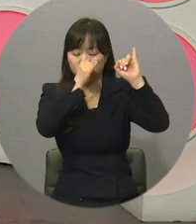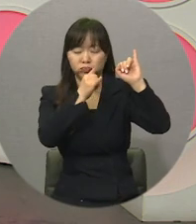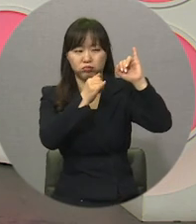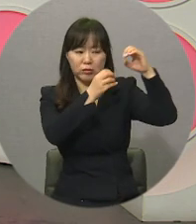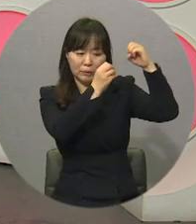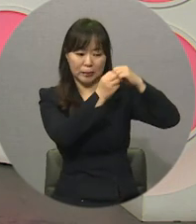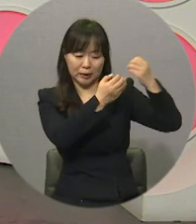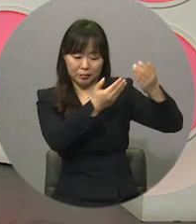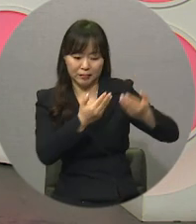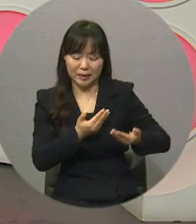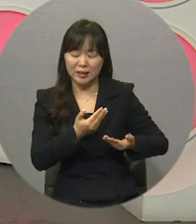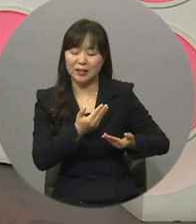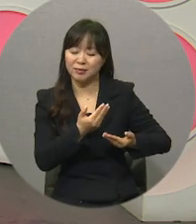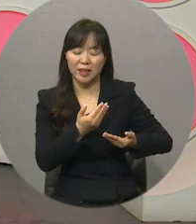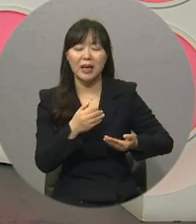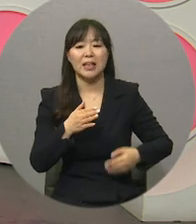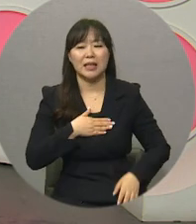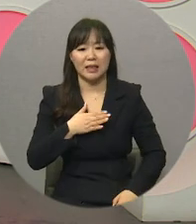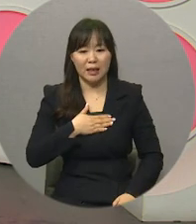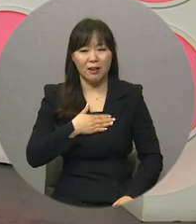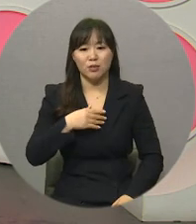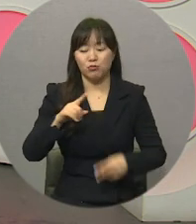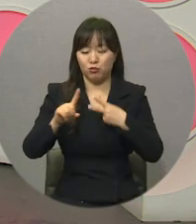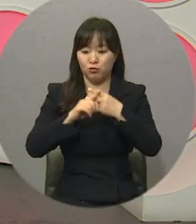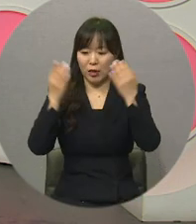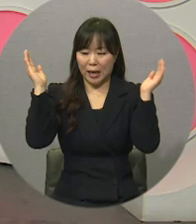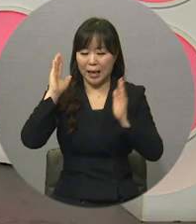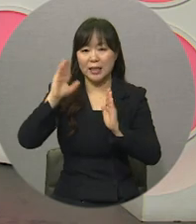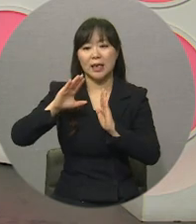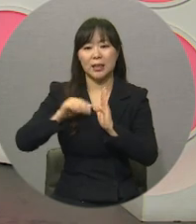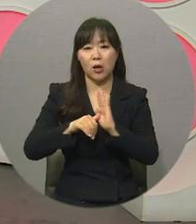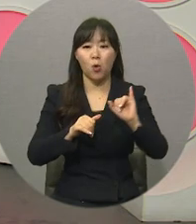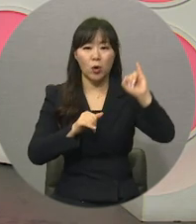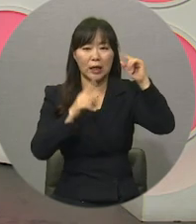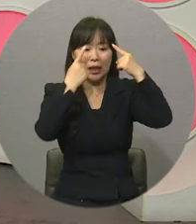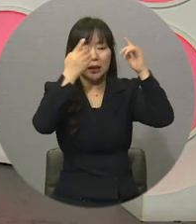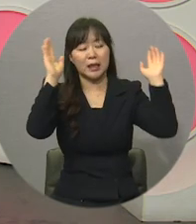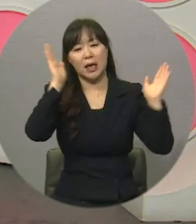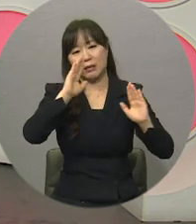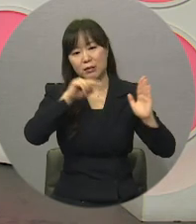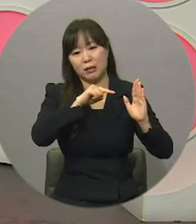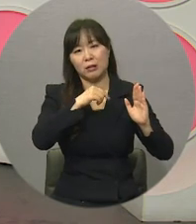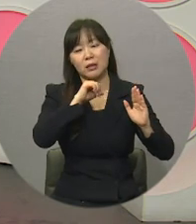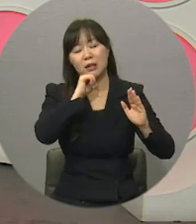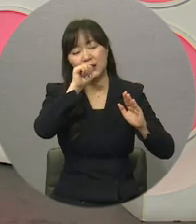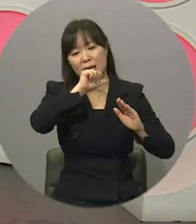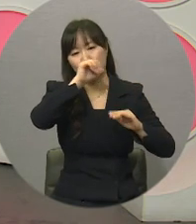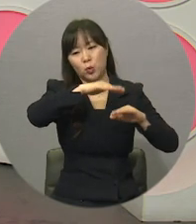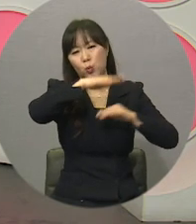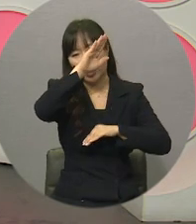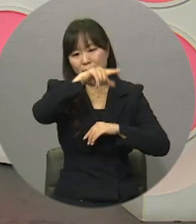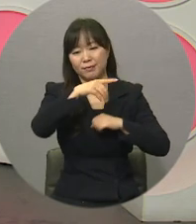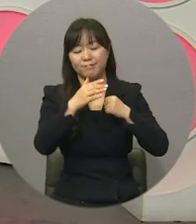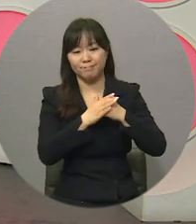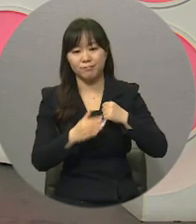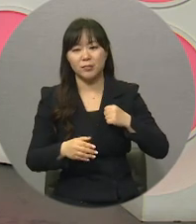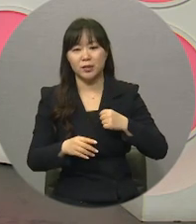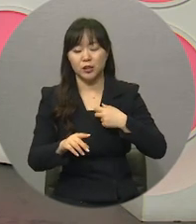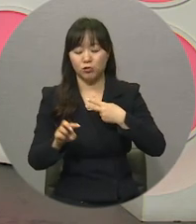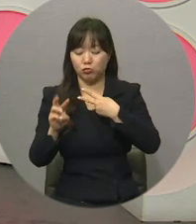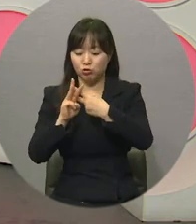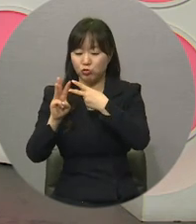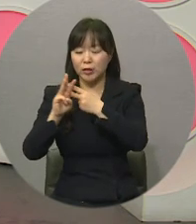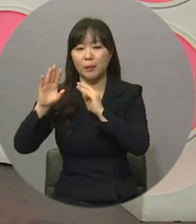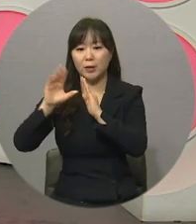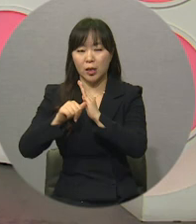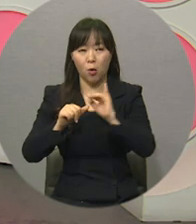물려 쓰었다기보다, 이제 제가 중학생일 때, 언니가 대학생이었어요. 5살 차이가 나니까. 제가 중3